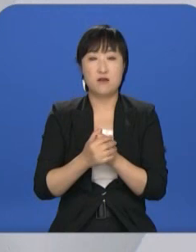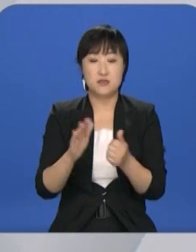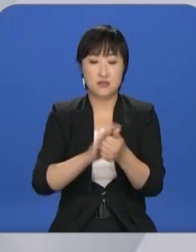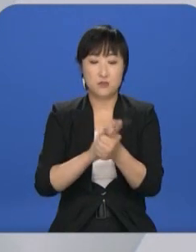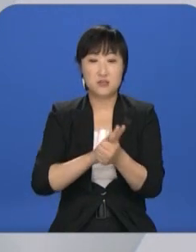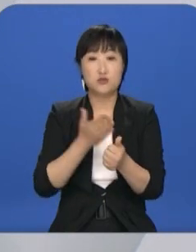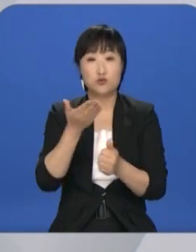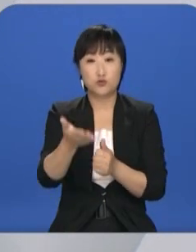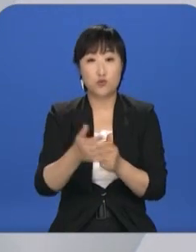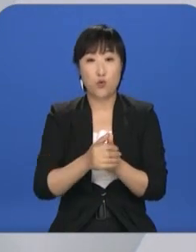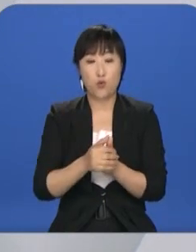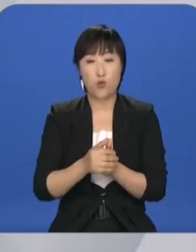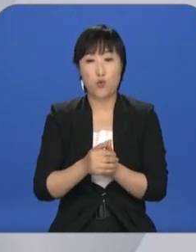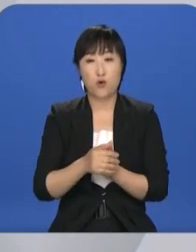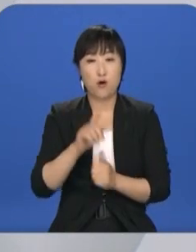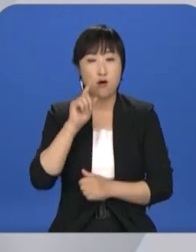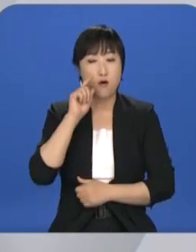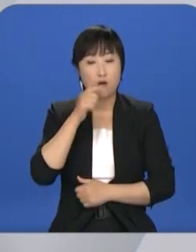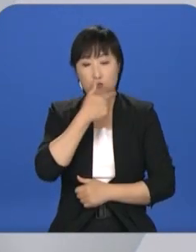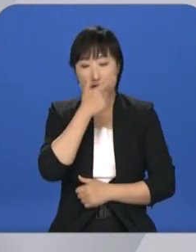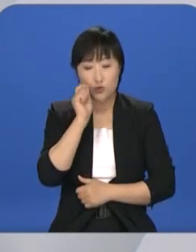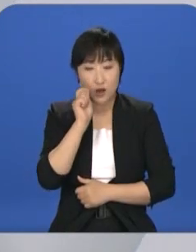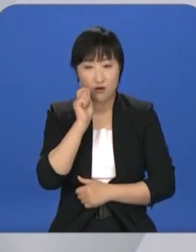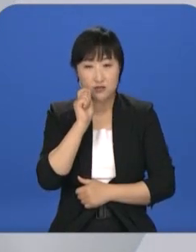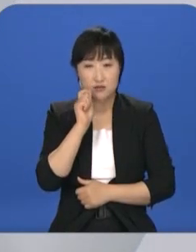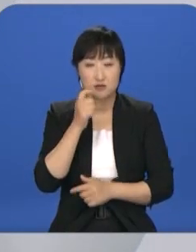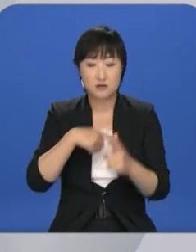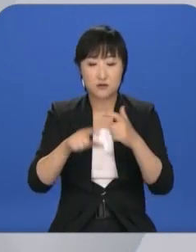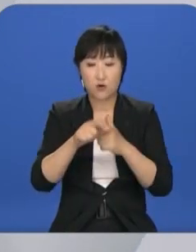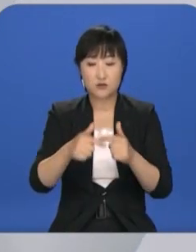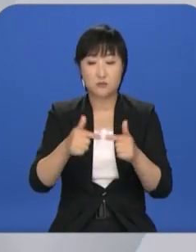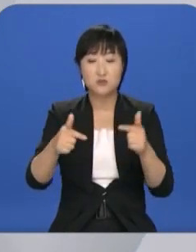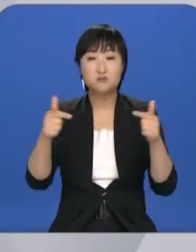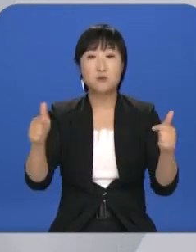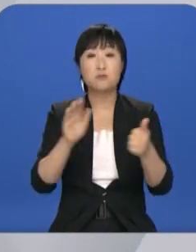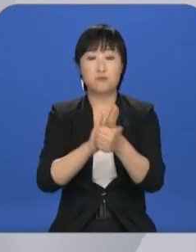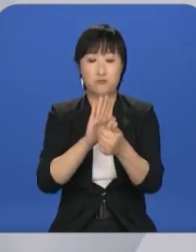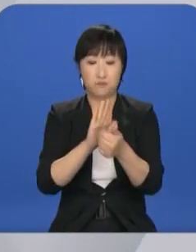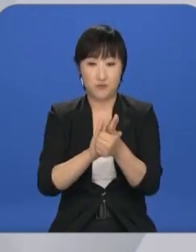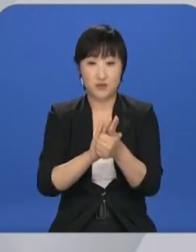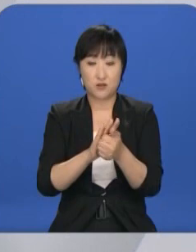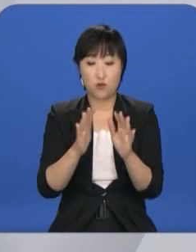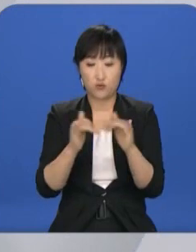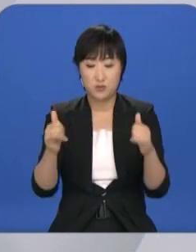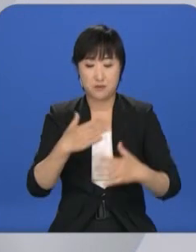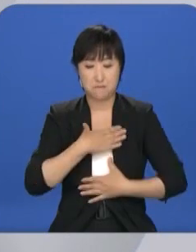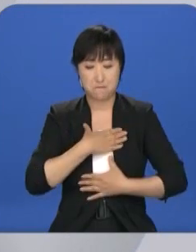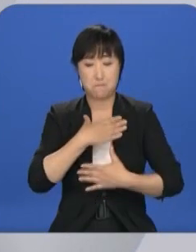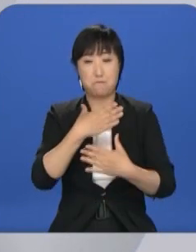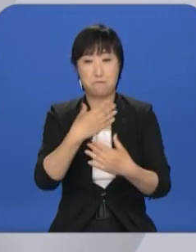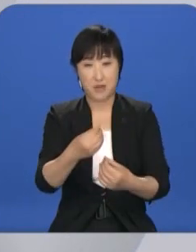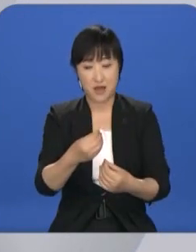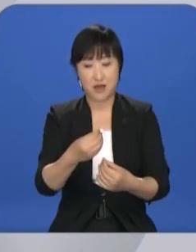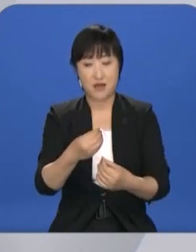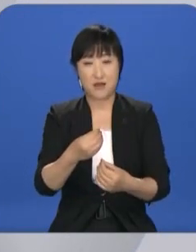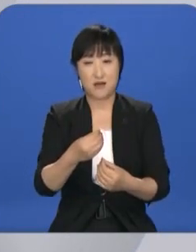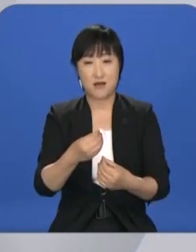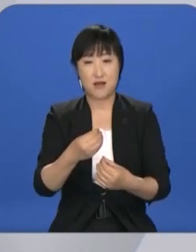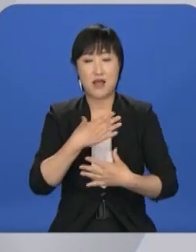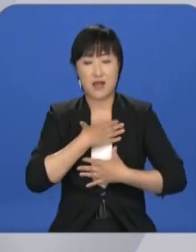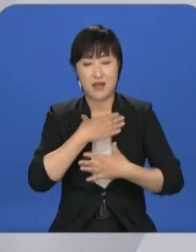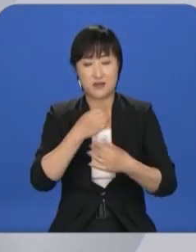서비스 제공 등 취약점을 점진적으로 개선해서 군민들이 마음 놓고